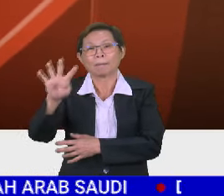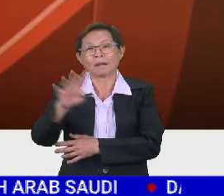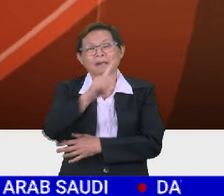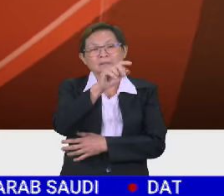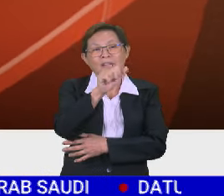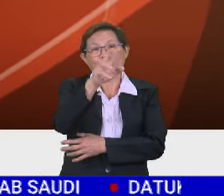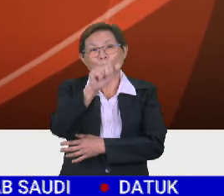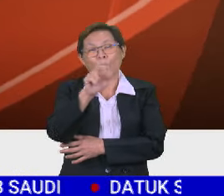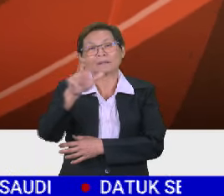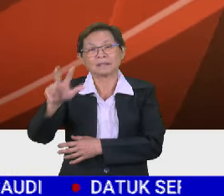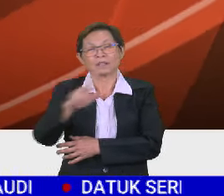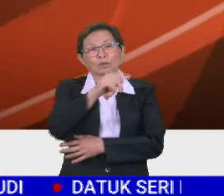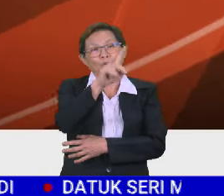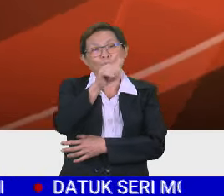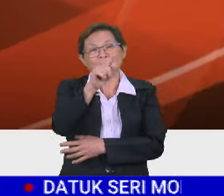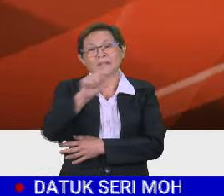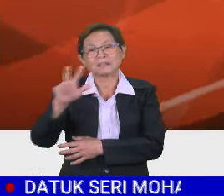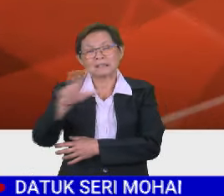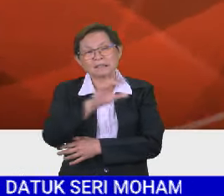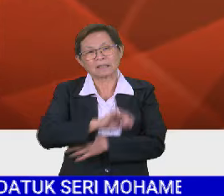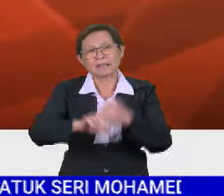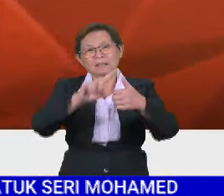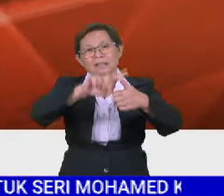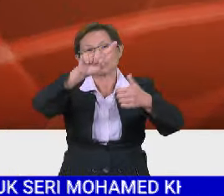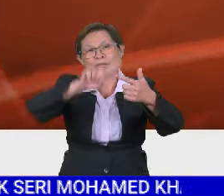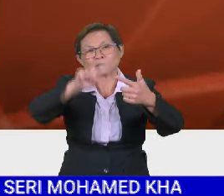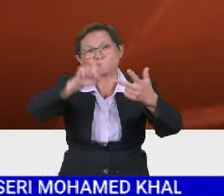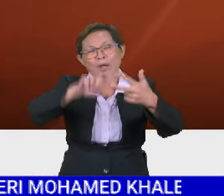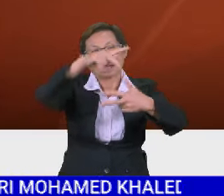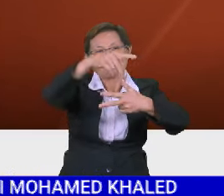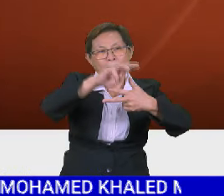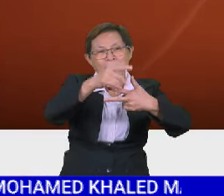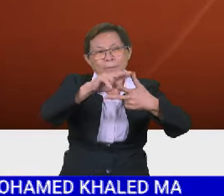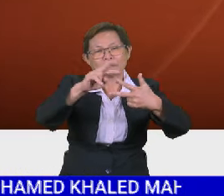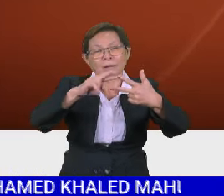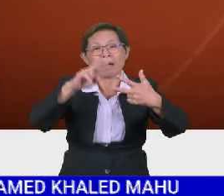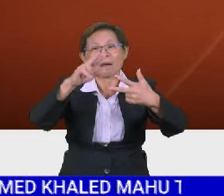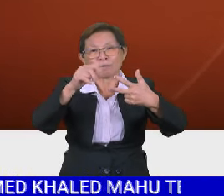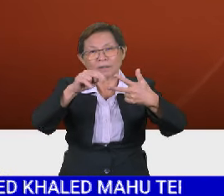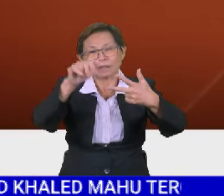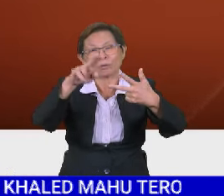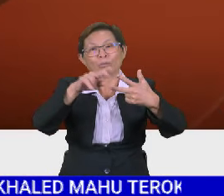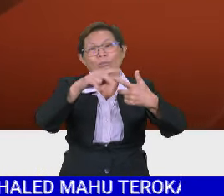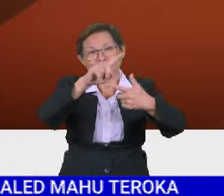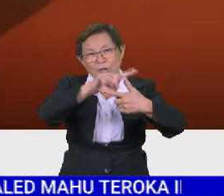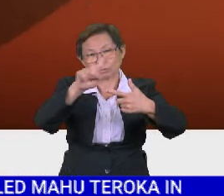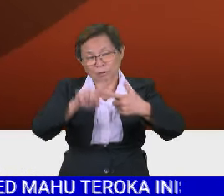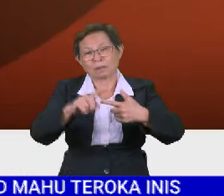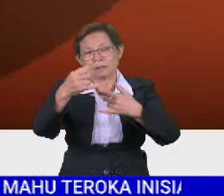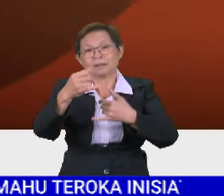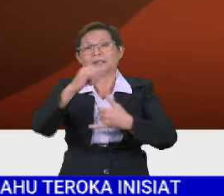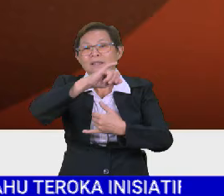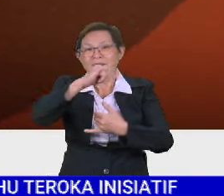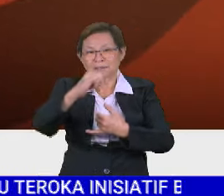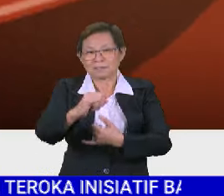3 cash dan masing-masing satu Case di penampang dan Ranau menurut maklumat jabatan